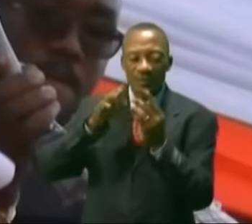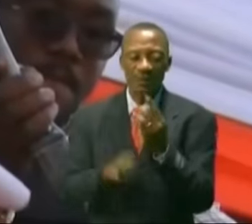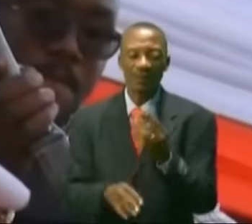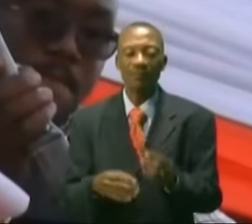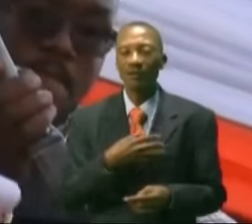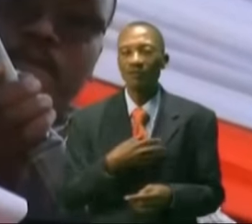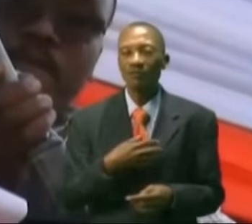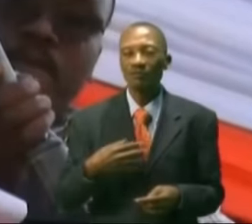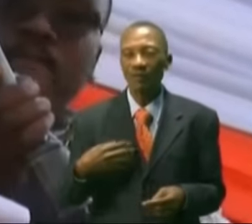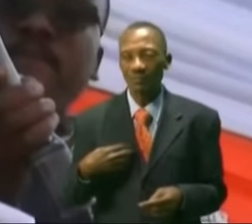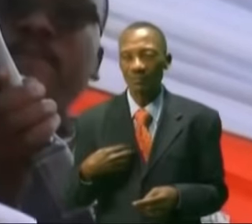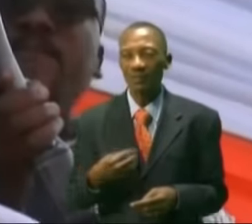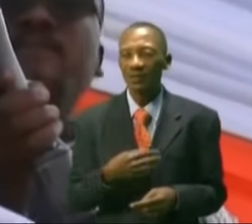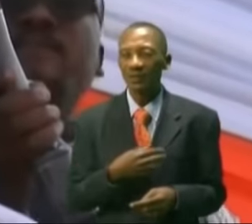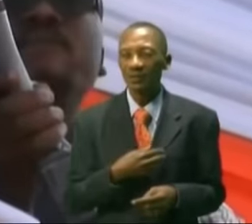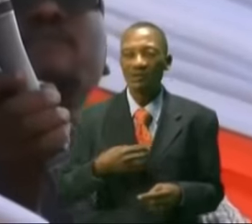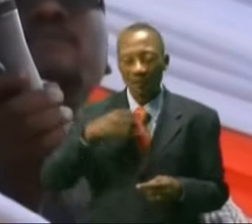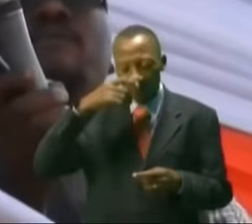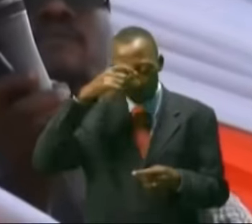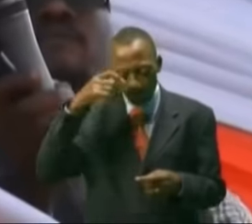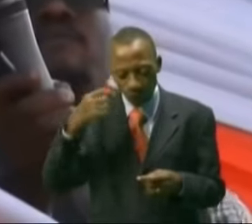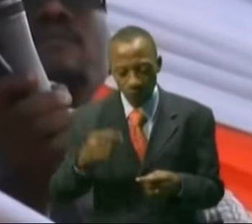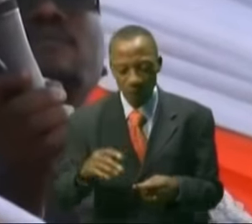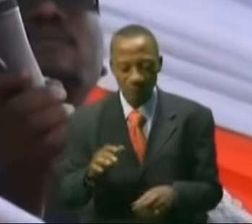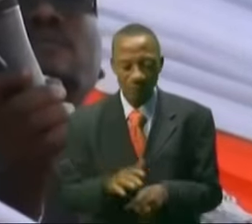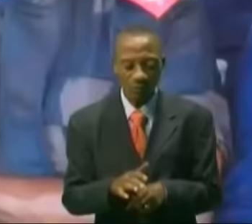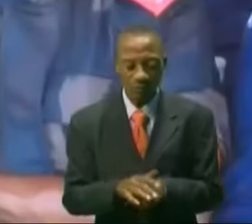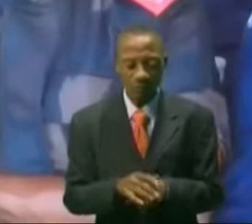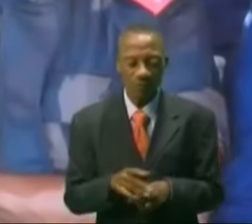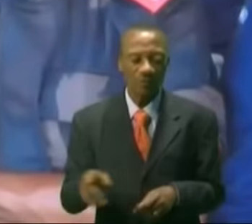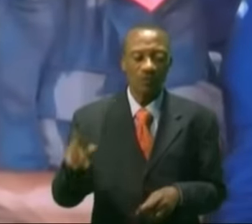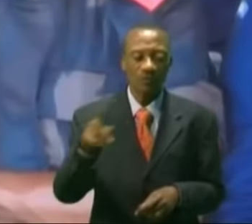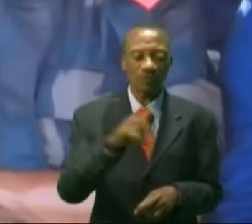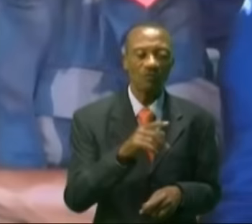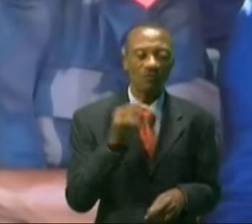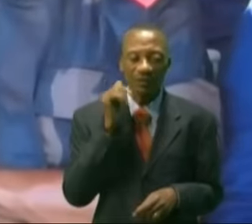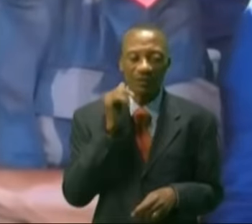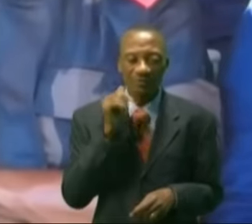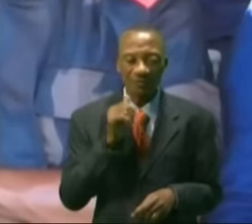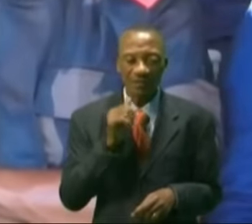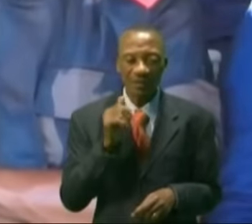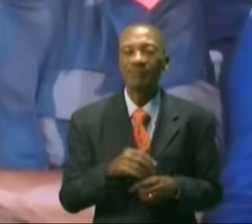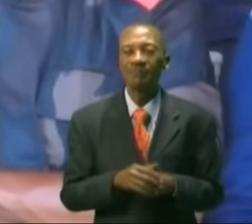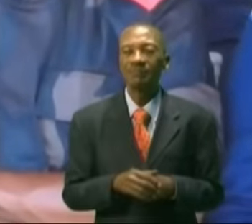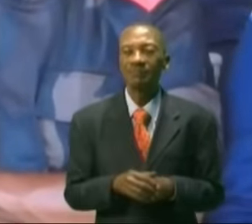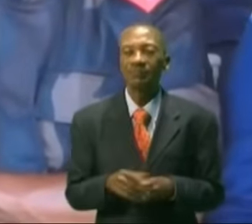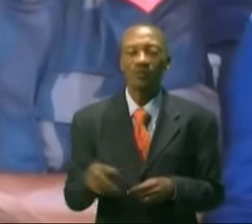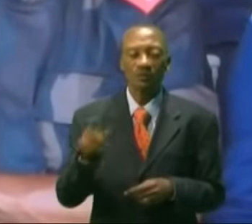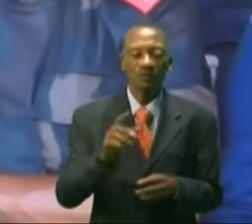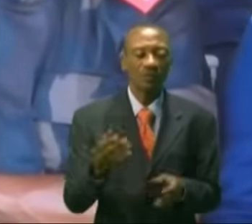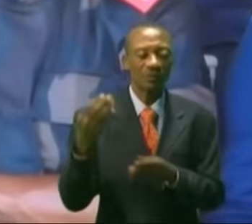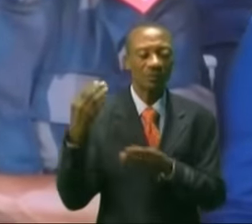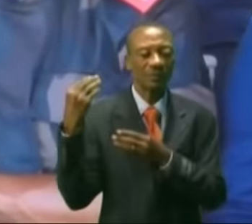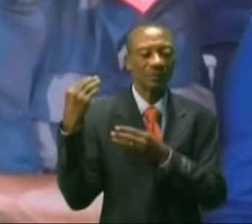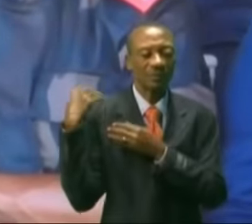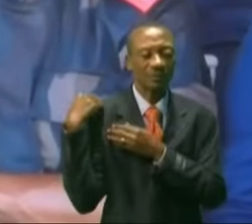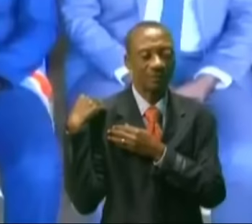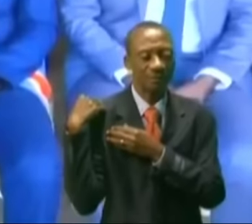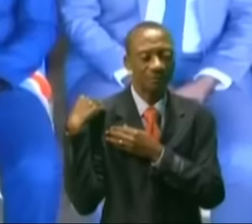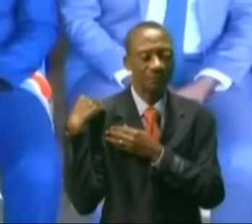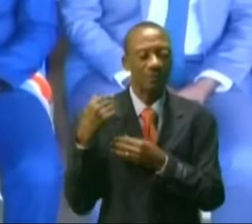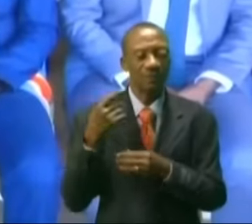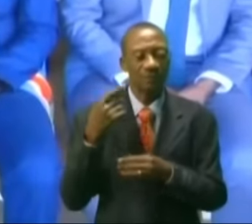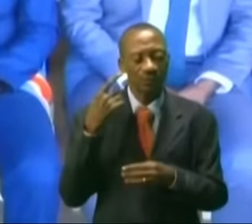vous mes mamans, vous mes filles, vous avez porté le lourd fardeau des affres de ces multiples